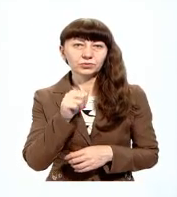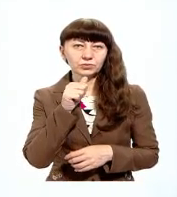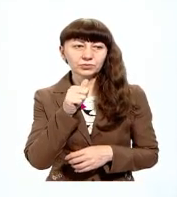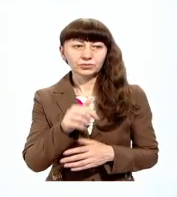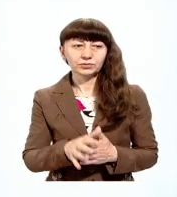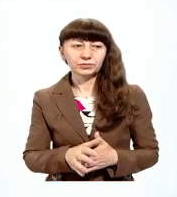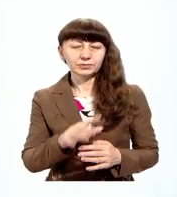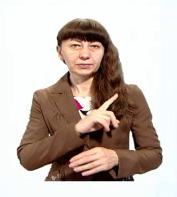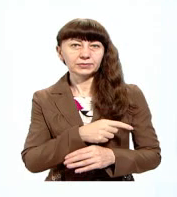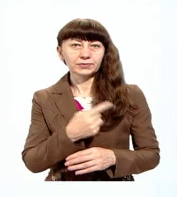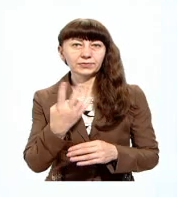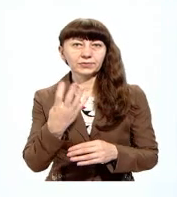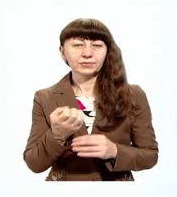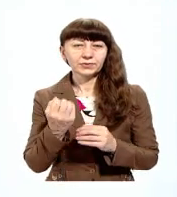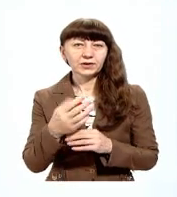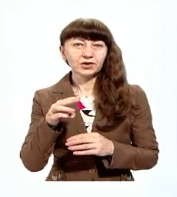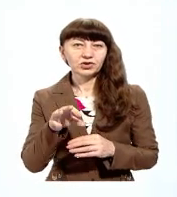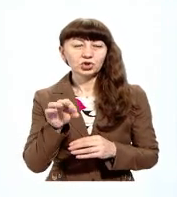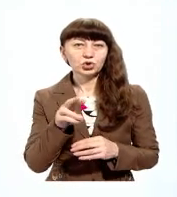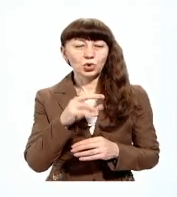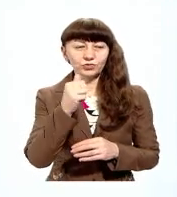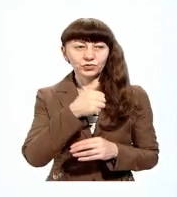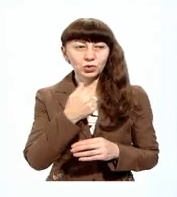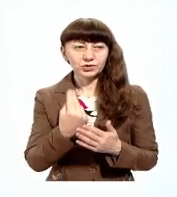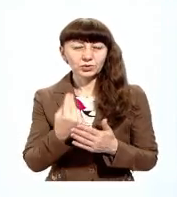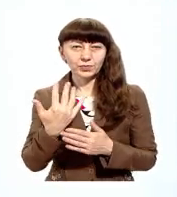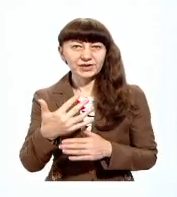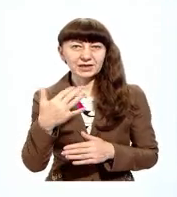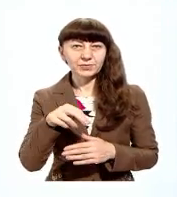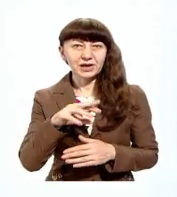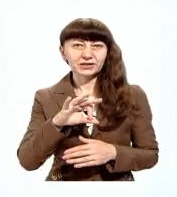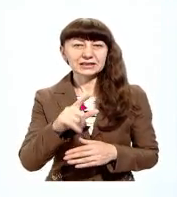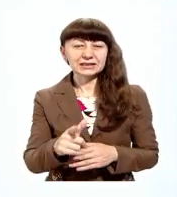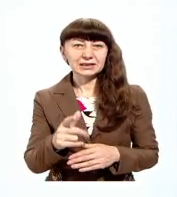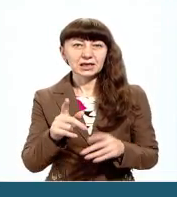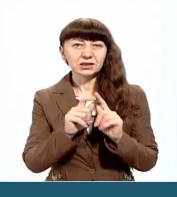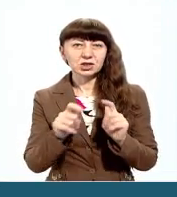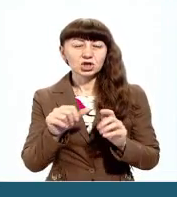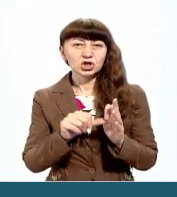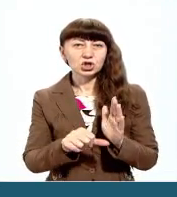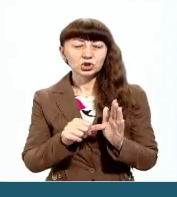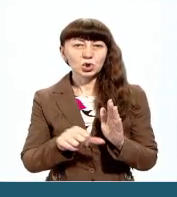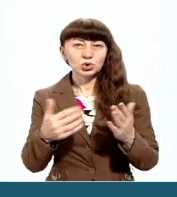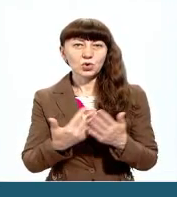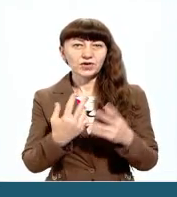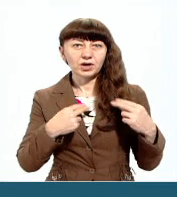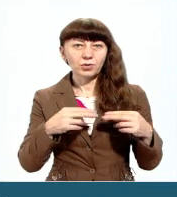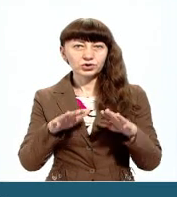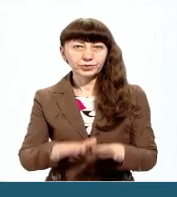Индустри» производственной мощностью 415 тысяч тонн в год стоимостью 50 миллиардов тенге и созданием 600 новых рабочих